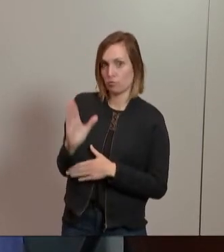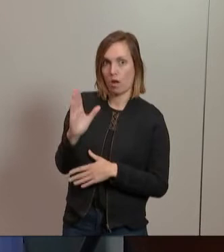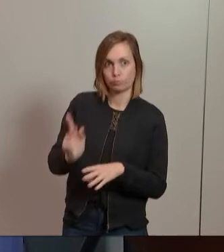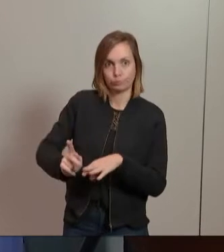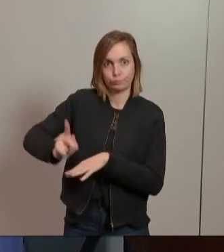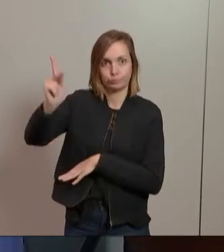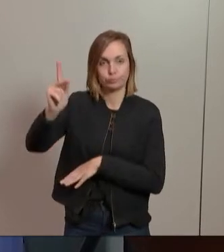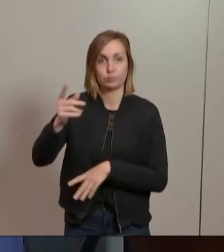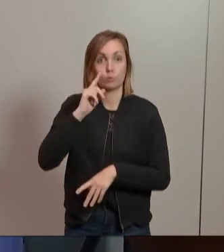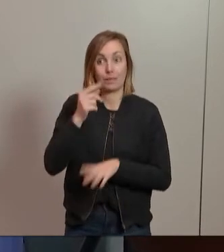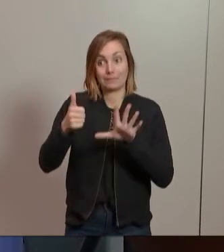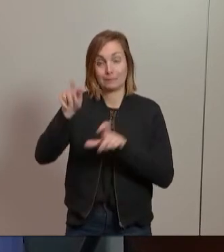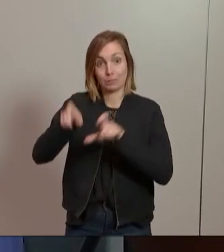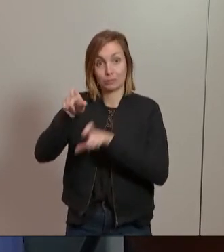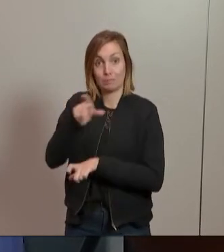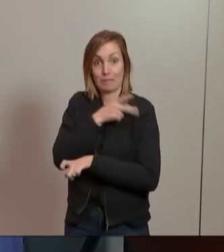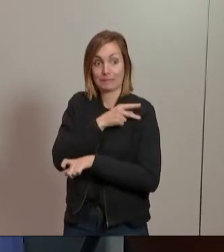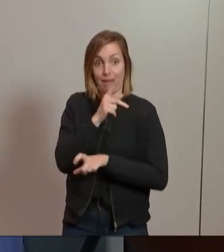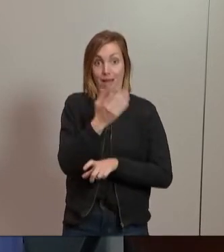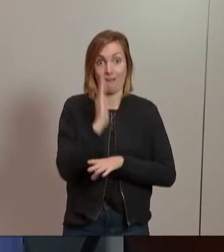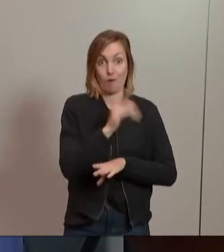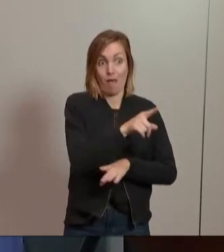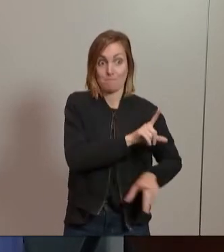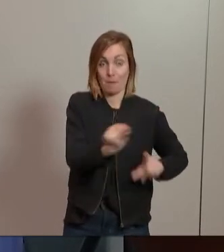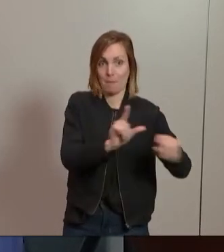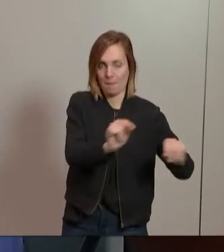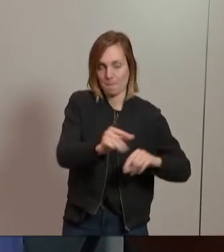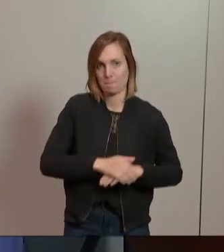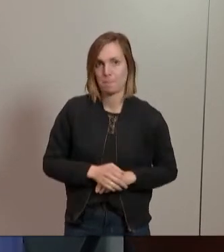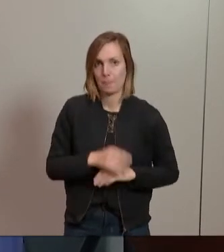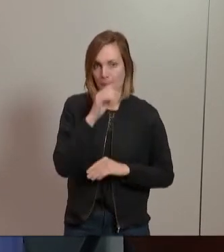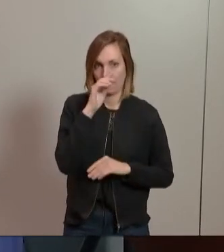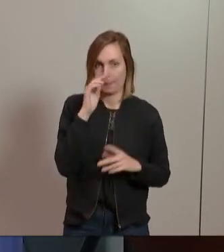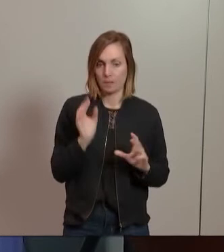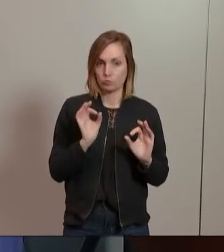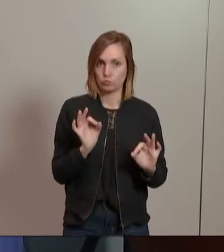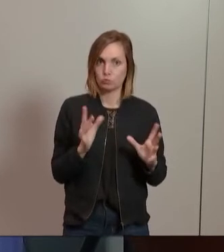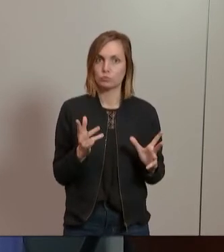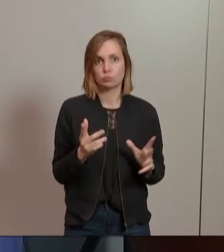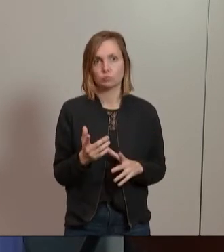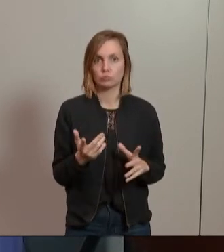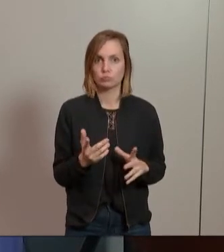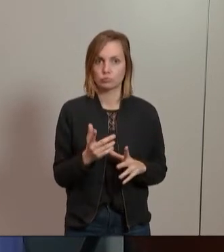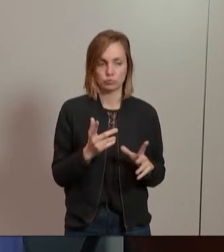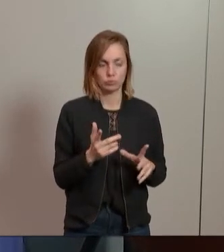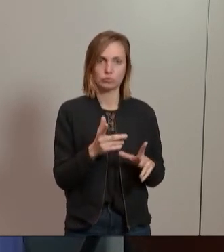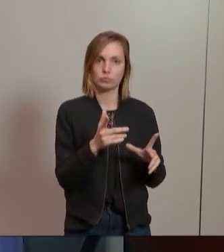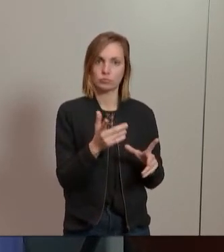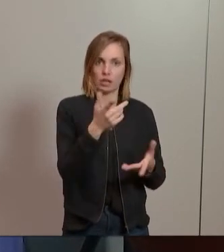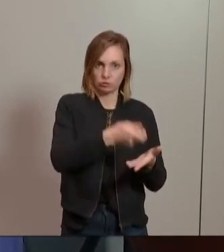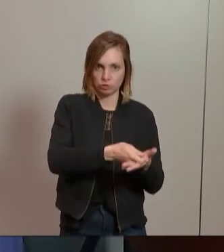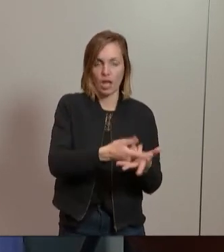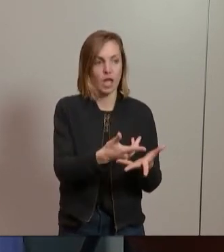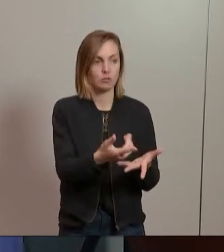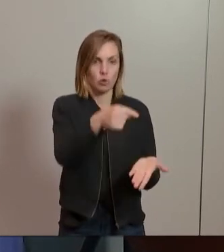importants générés par le départ des six médecins qui l'occupaient précédemment. Elle s'était de cette façon positionnée pour faciliter l'arrivée de nouveaux médecins en proposant un